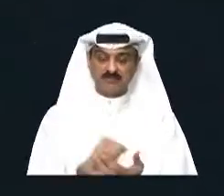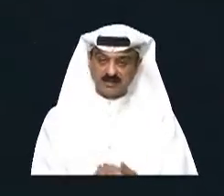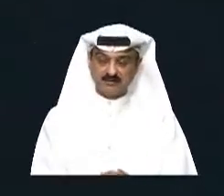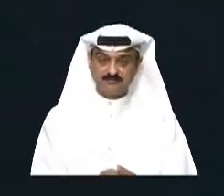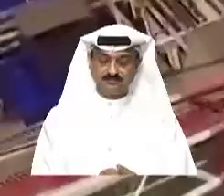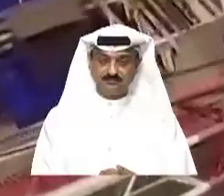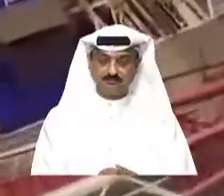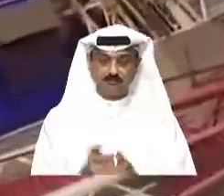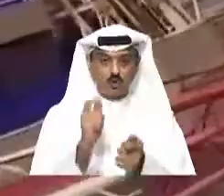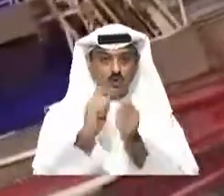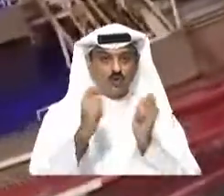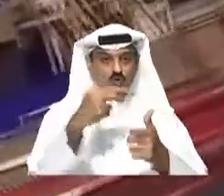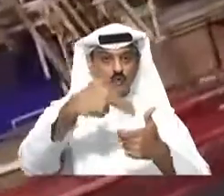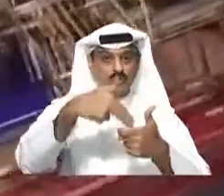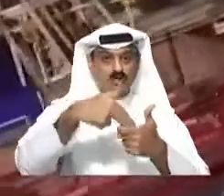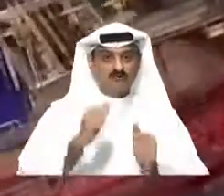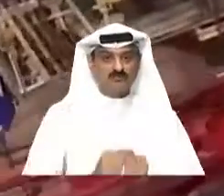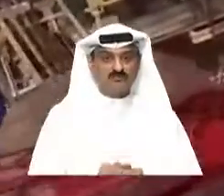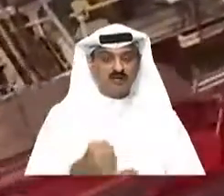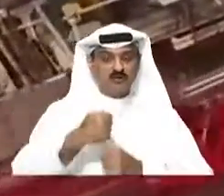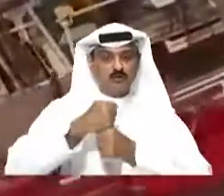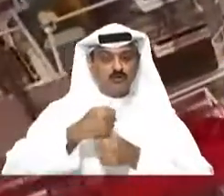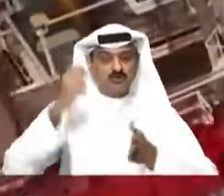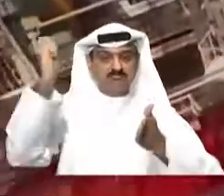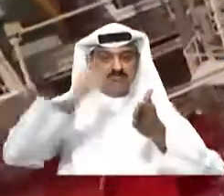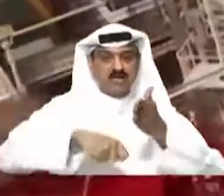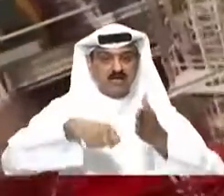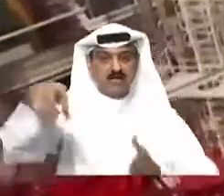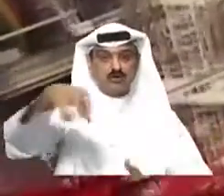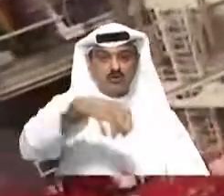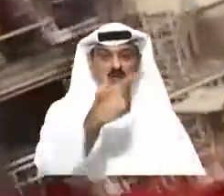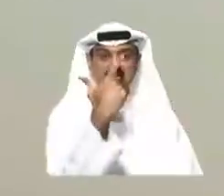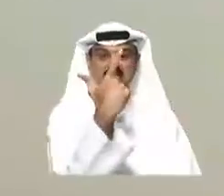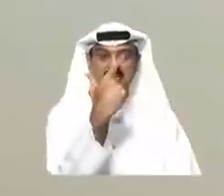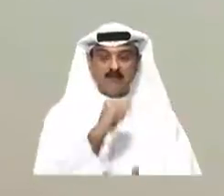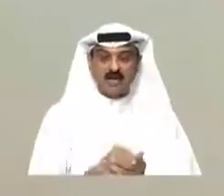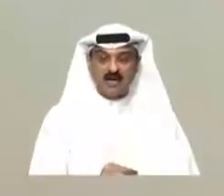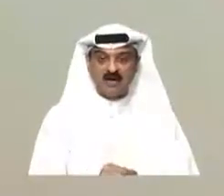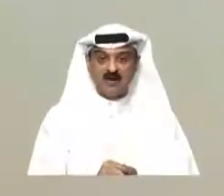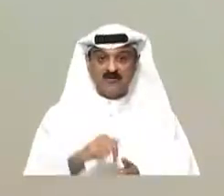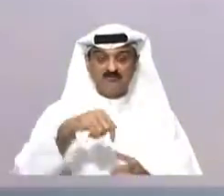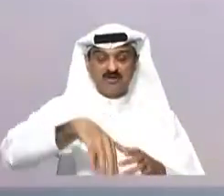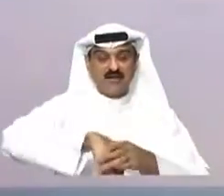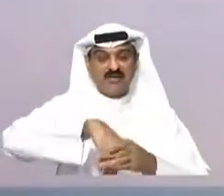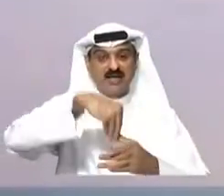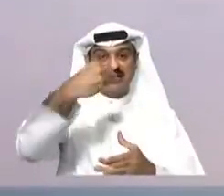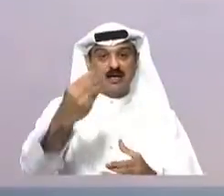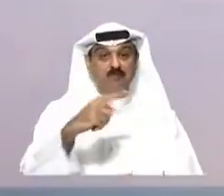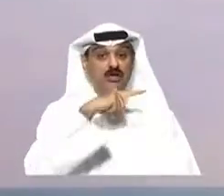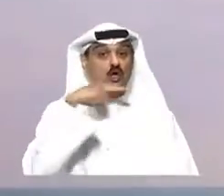وتترقبوا اسواق النفط قرار مجموعه الدول السابعه لتحديد السقف السعر النفط الروسي